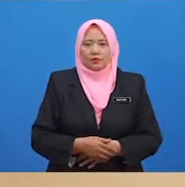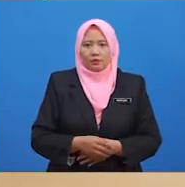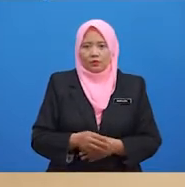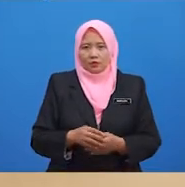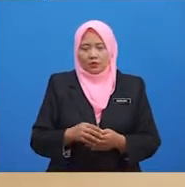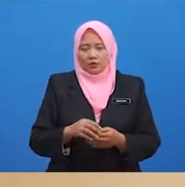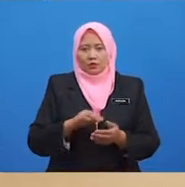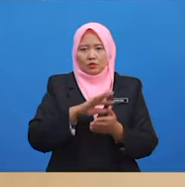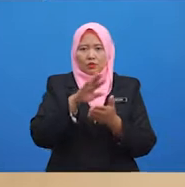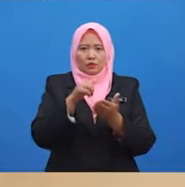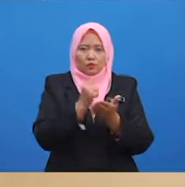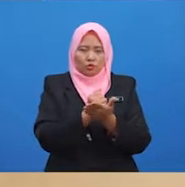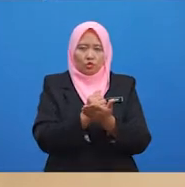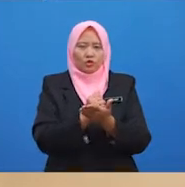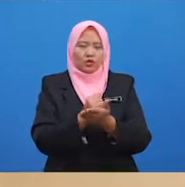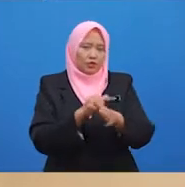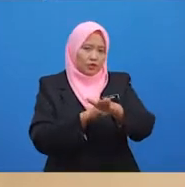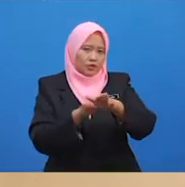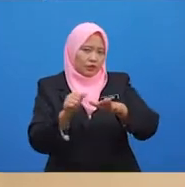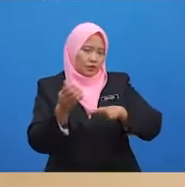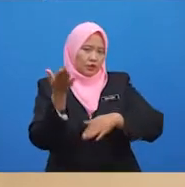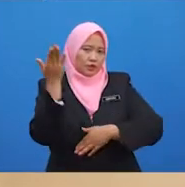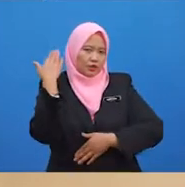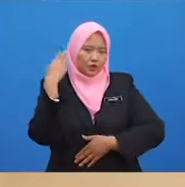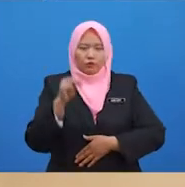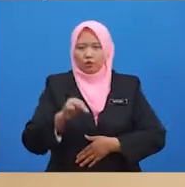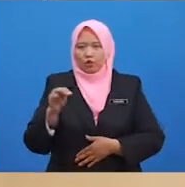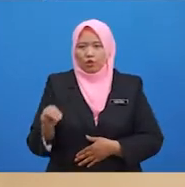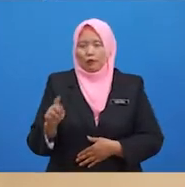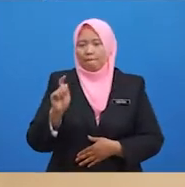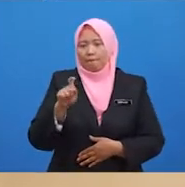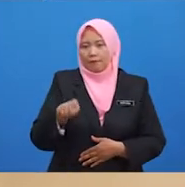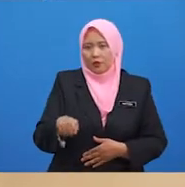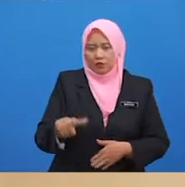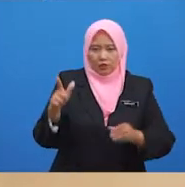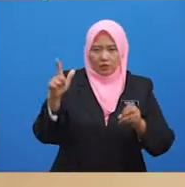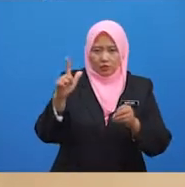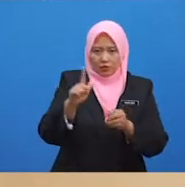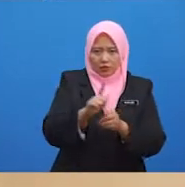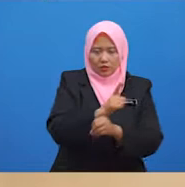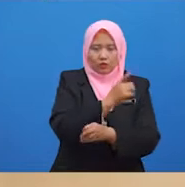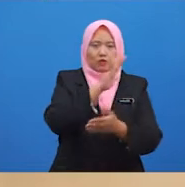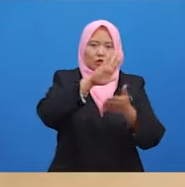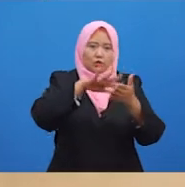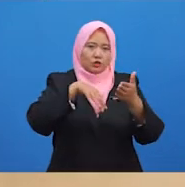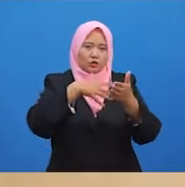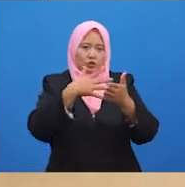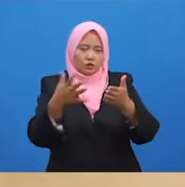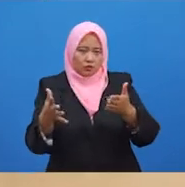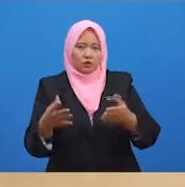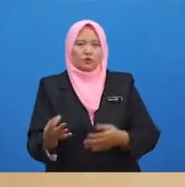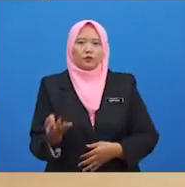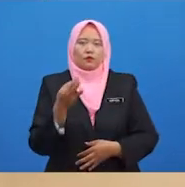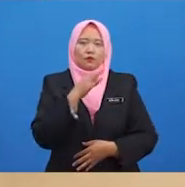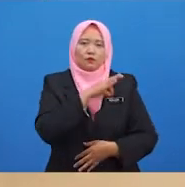Berdasarkan kupasan aspek nilai sebentar tadi, murid-murid diminta melengkapkan jadual pengajaran yang